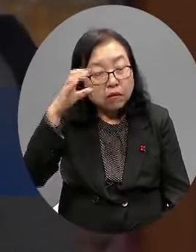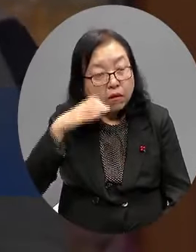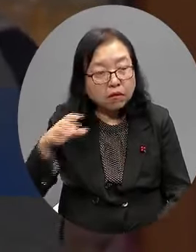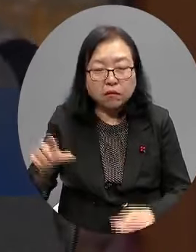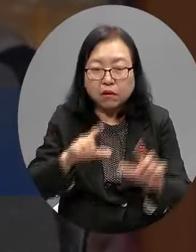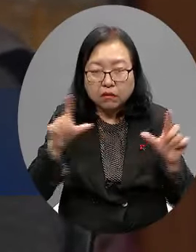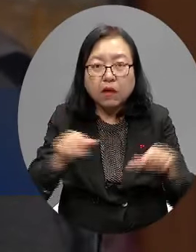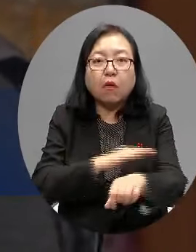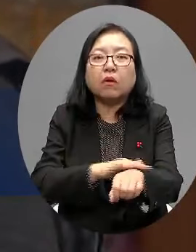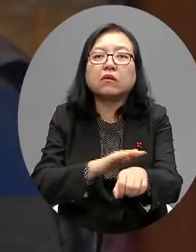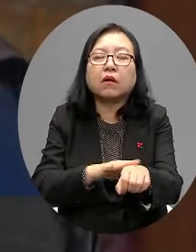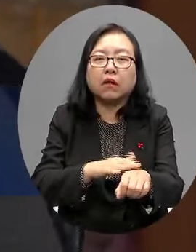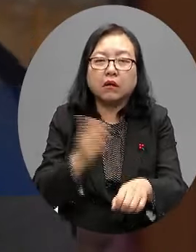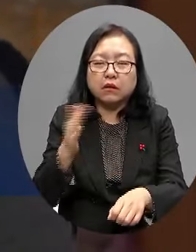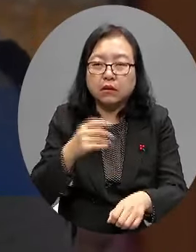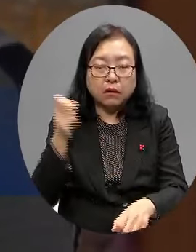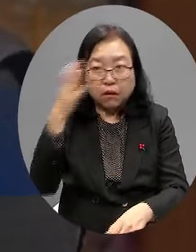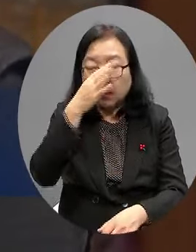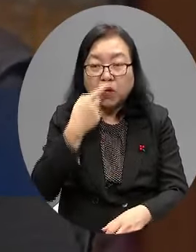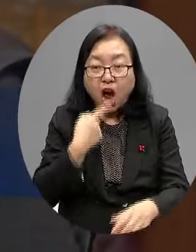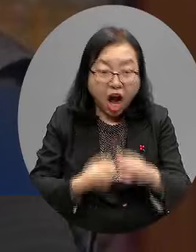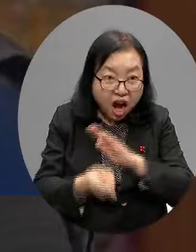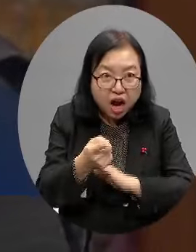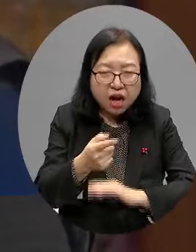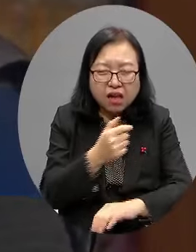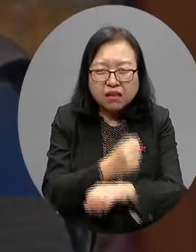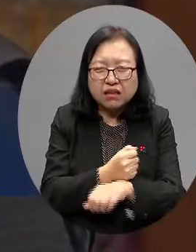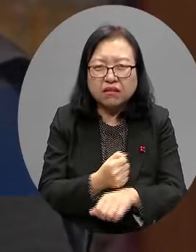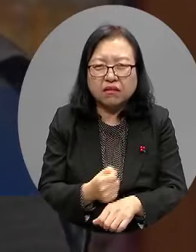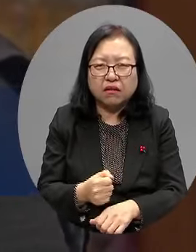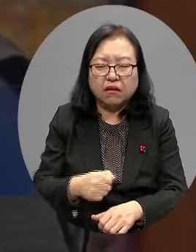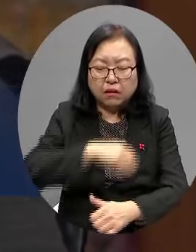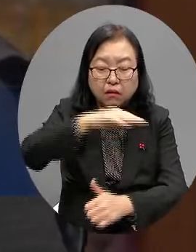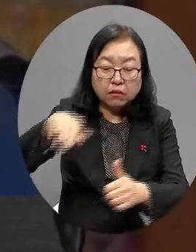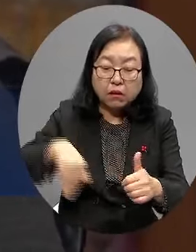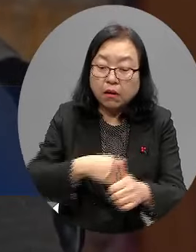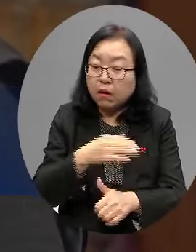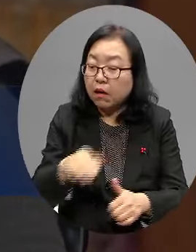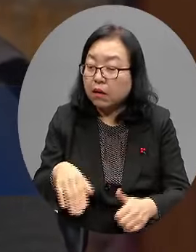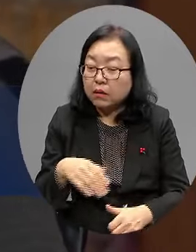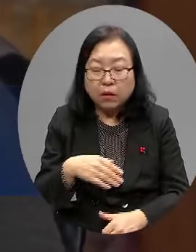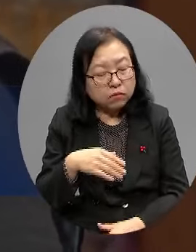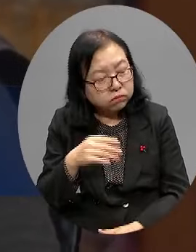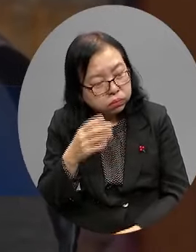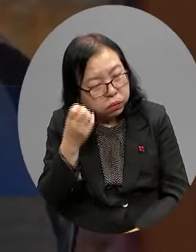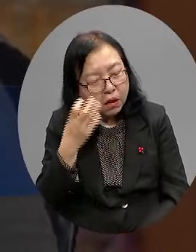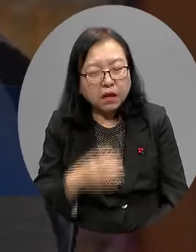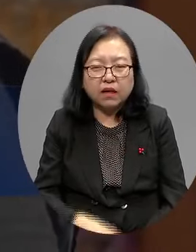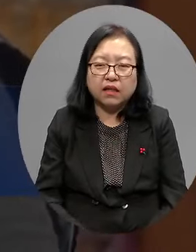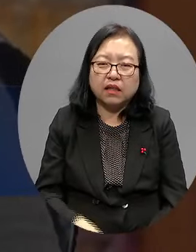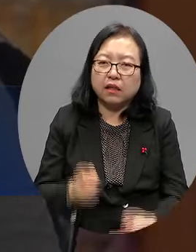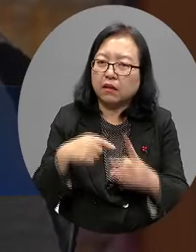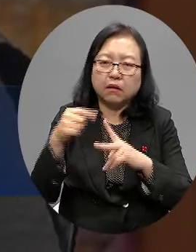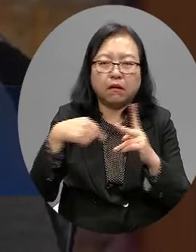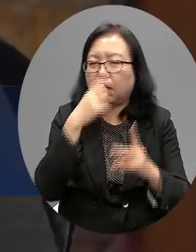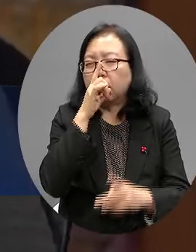왜 계엄 선포를 해서 이렇게 살기 더 힘들게 했는지 진짜 전혀 이해가 안 가요.